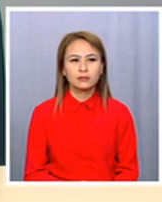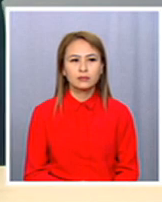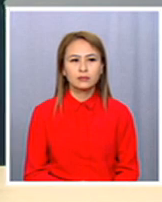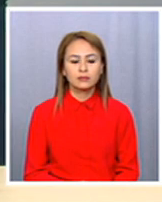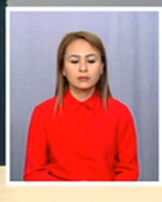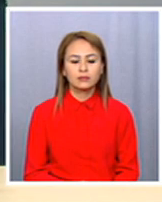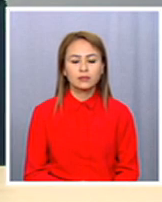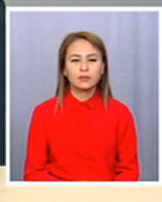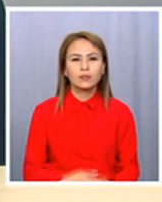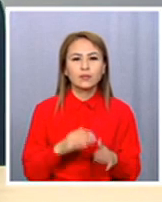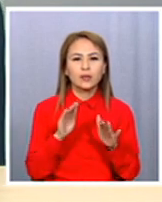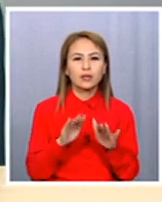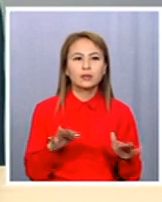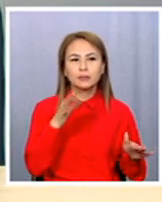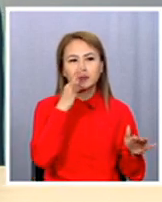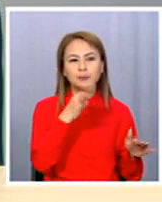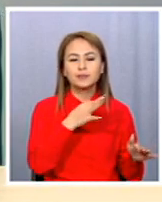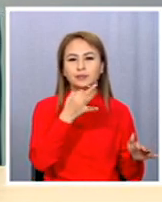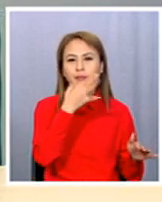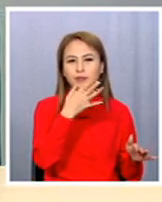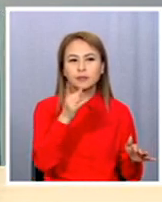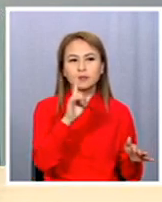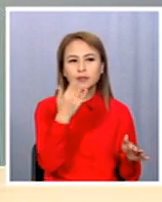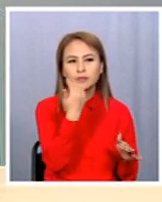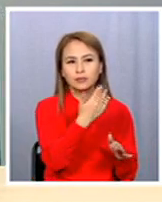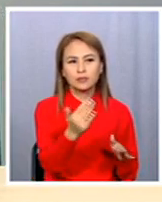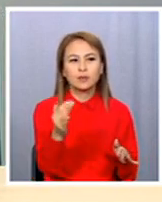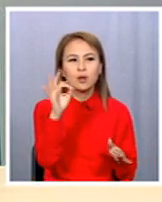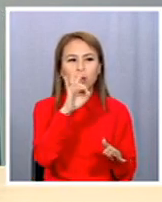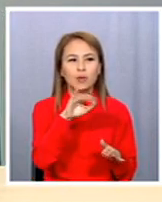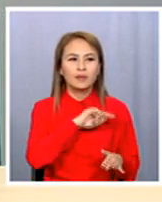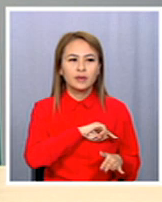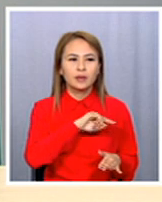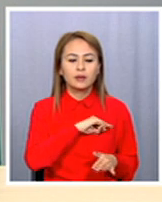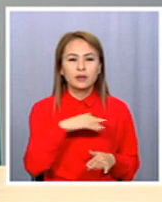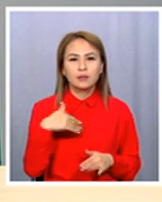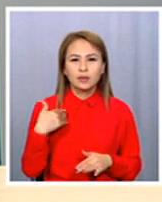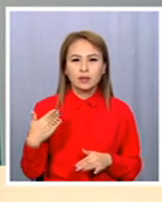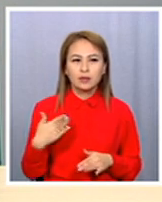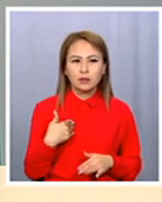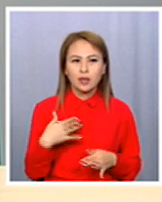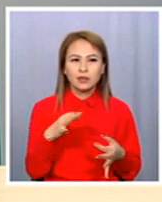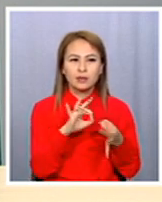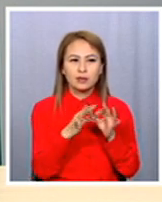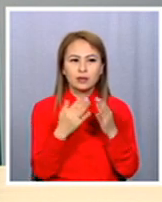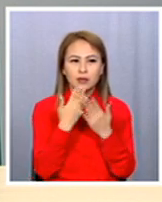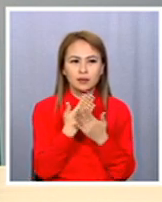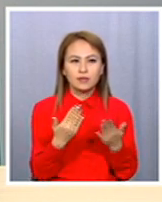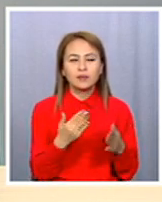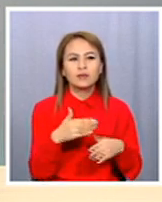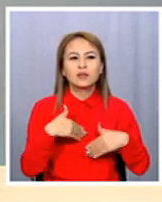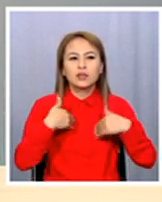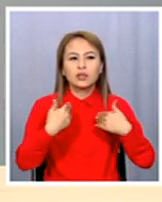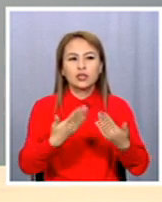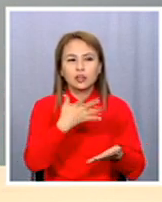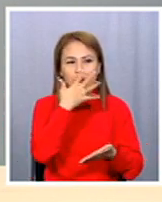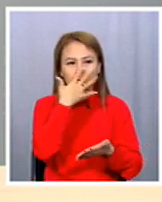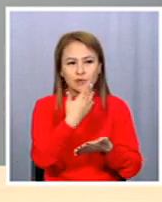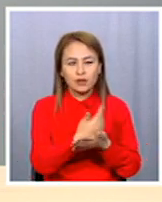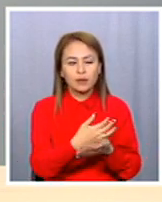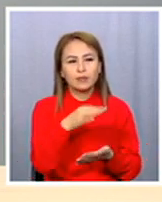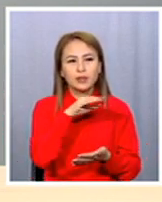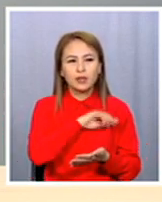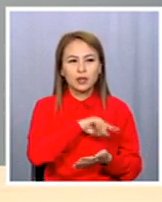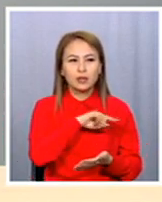Ребята, скажите, понравились ли вам мнения ребят о витаминах? Оцените их.